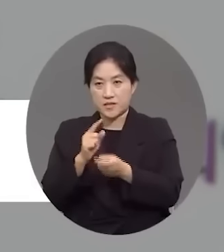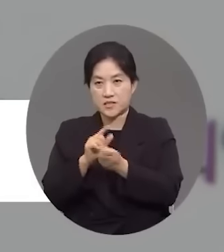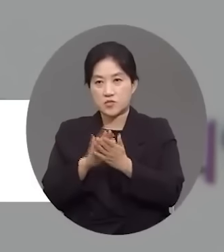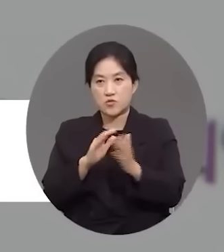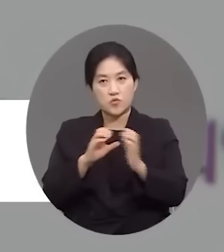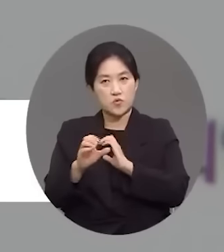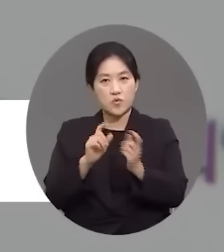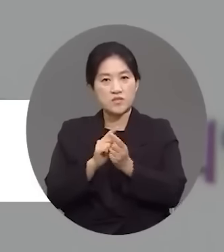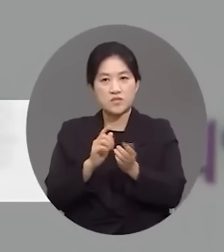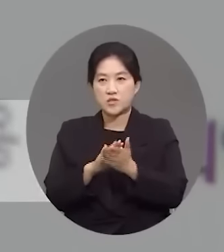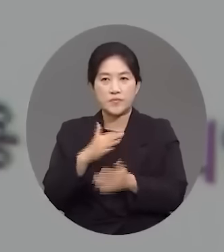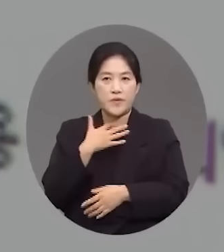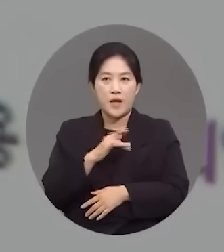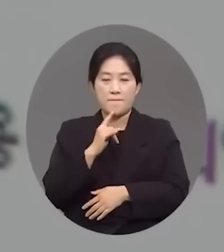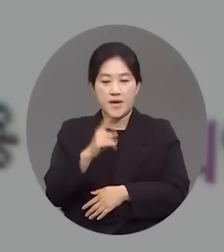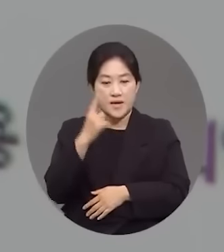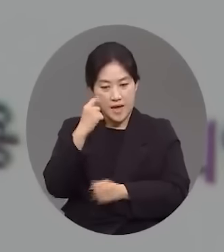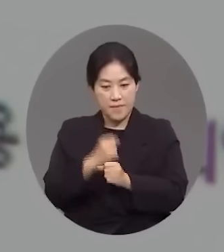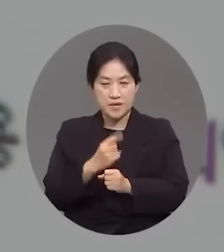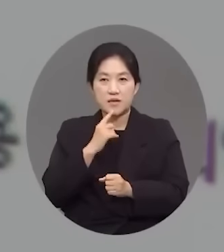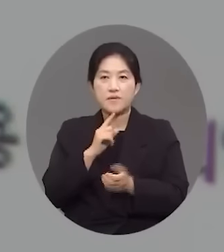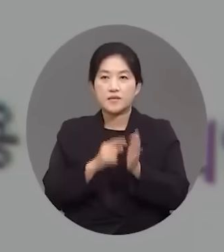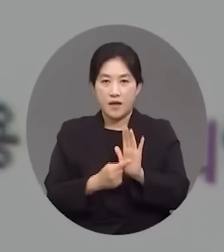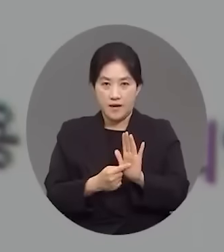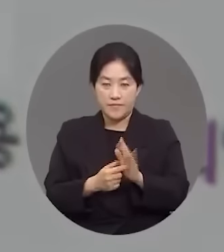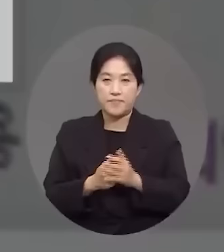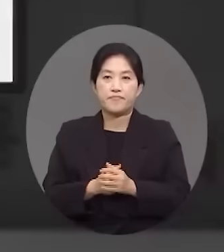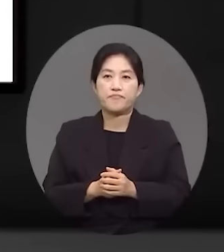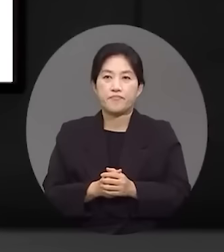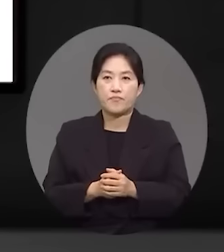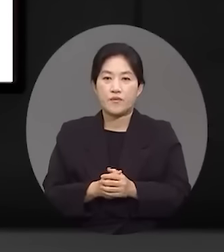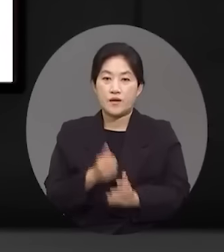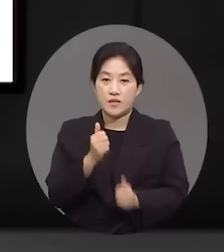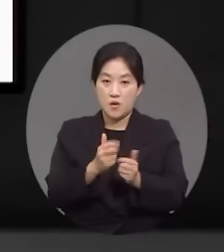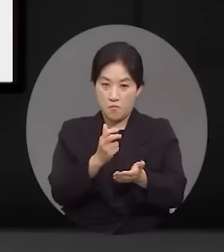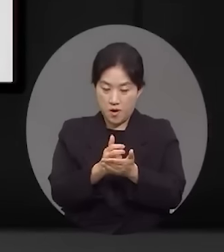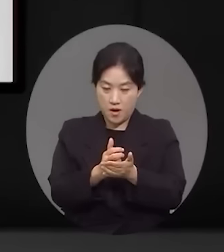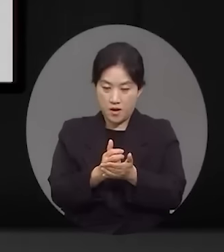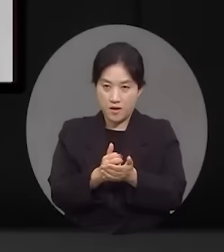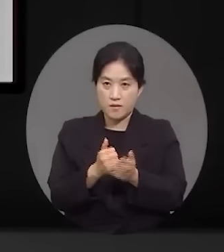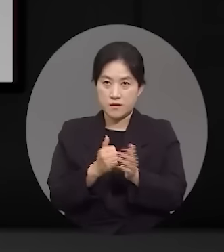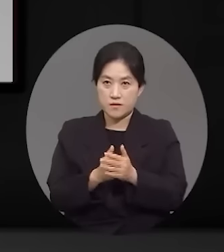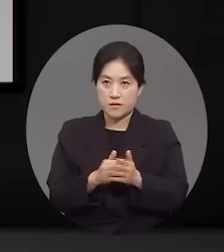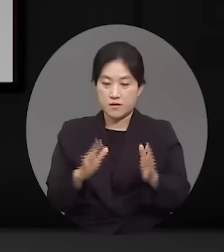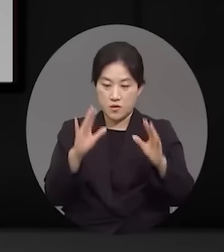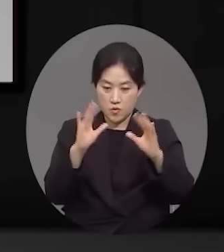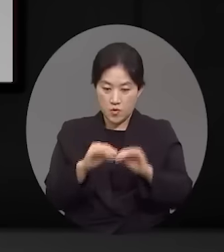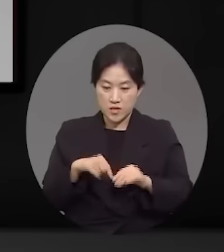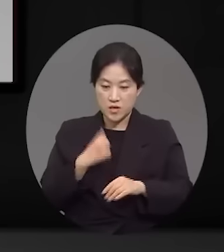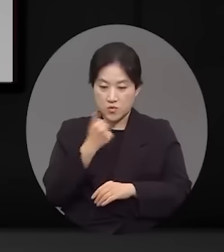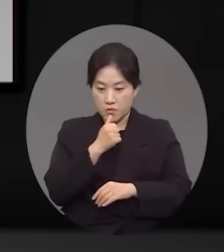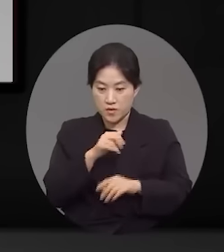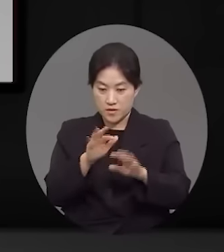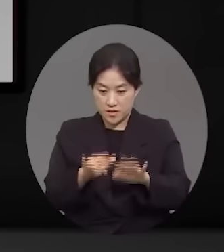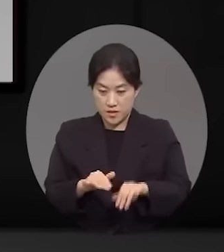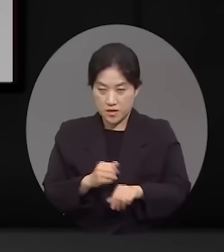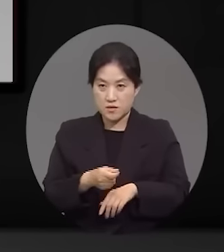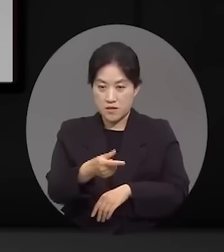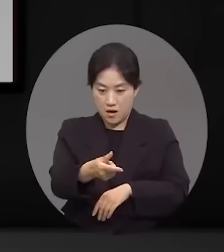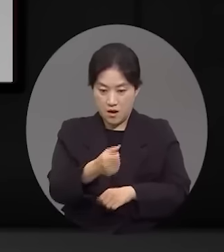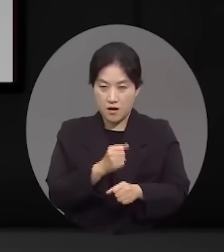소통한 적은 없다고이 개발자는 말했습니다 대회 규정상 주체 기관의 동의서와 자기 소개서 등을 작성해